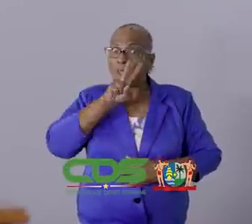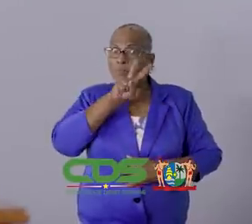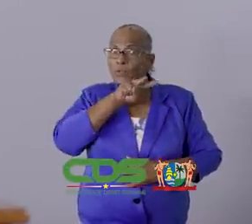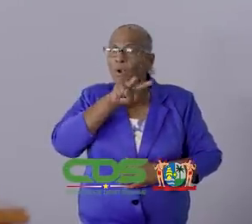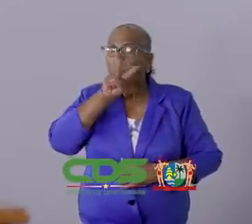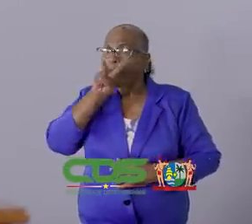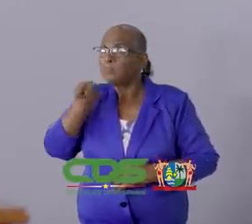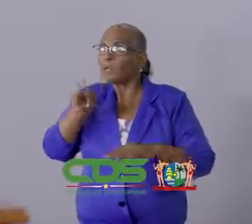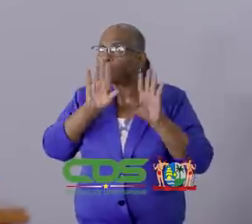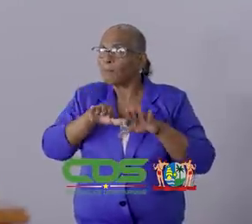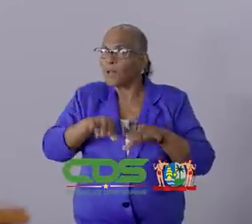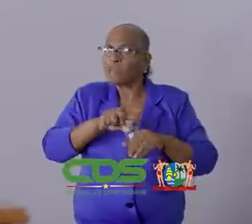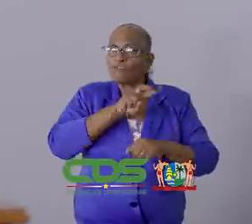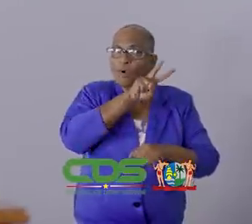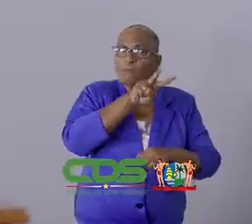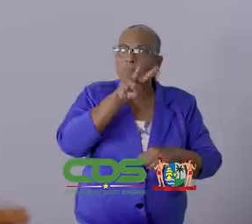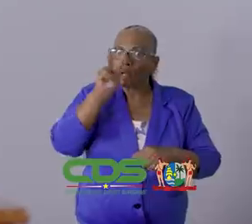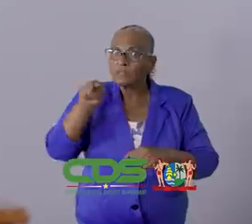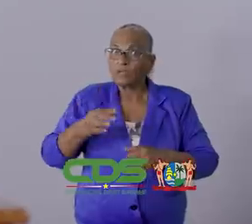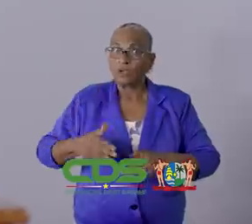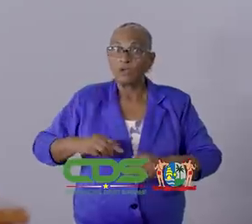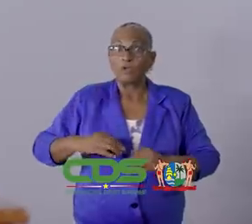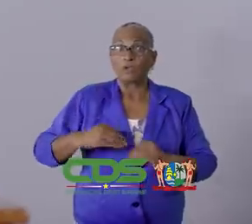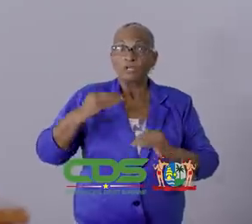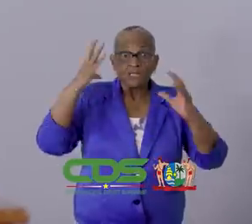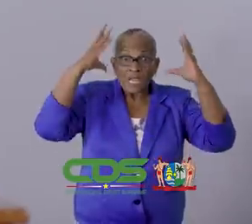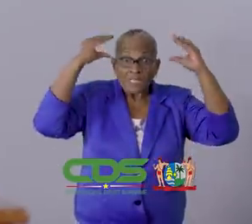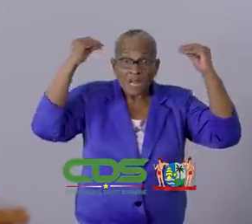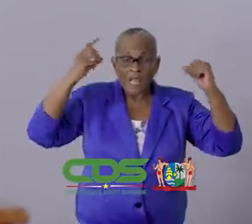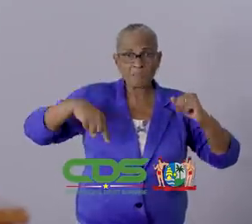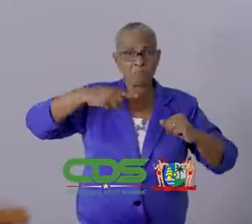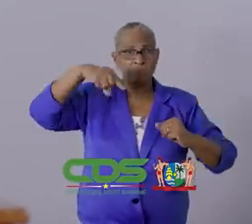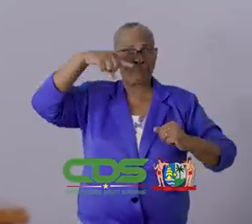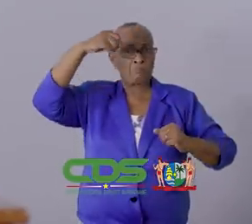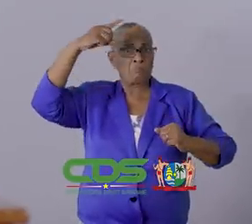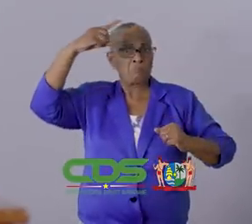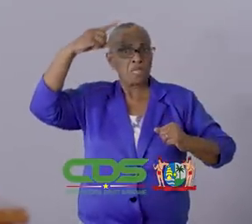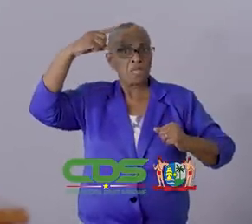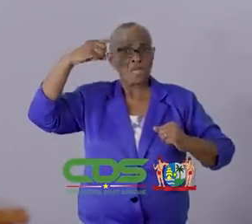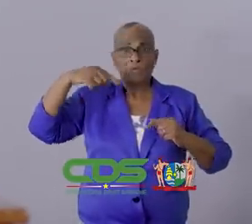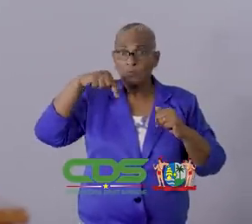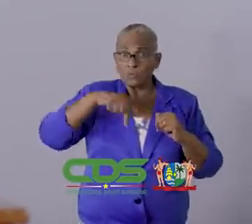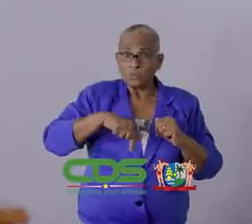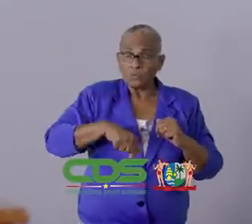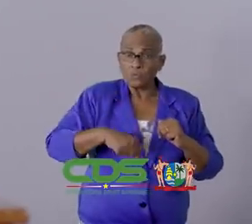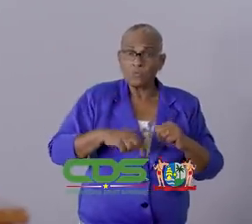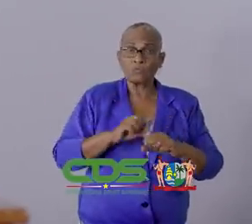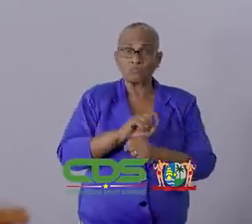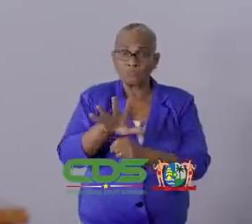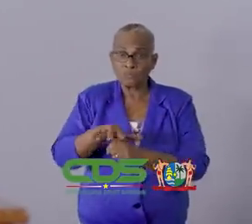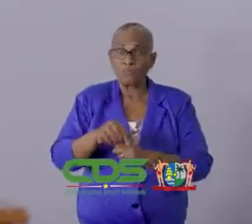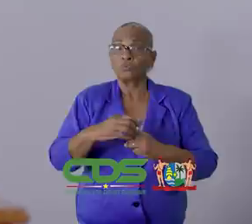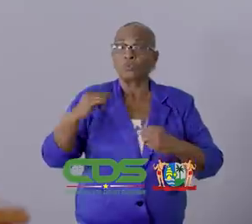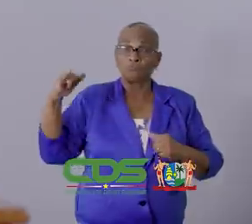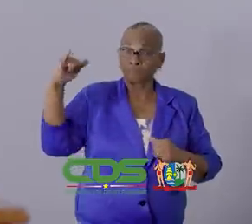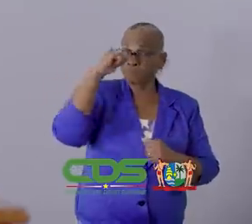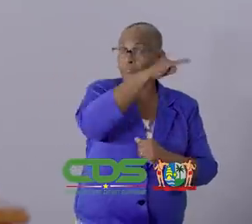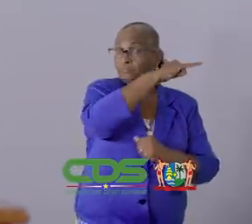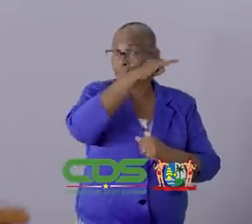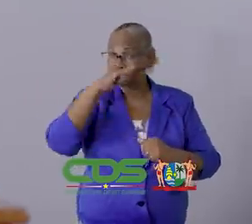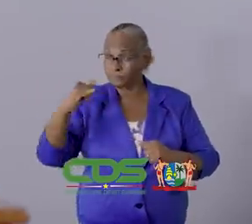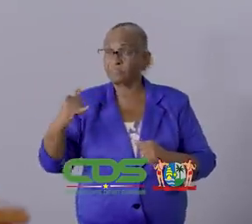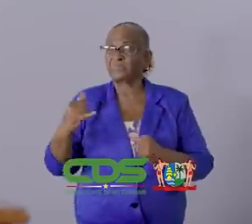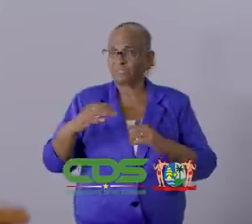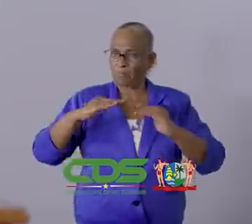blijven. Vanwege de toename aan besmettingen in Nederland is het personenverkeer met Nederland verder